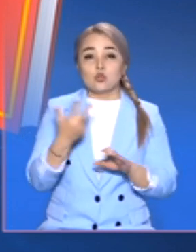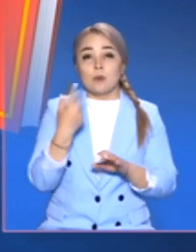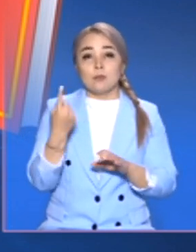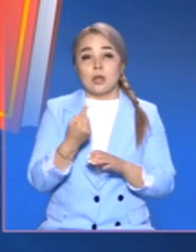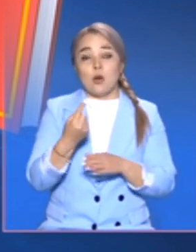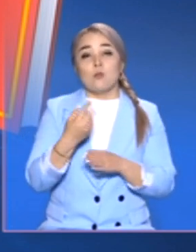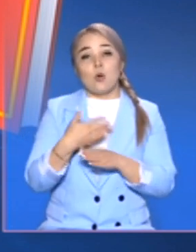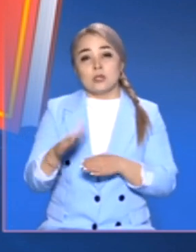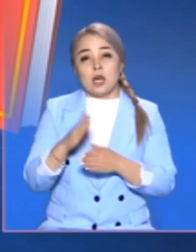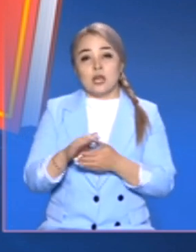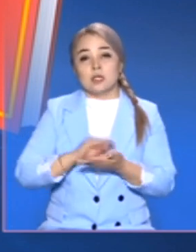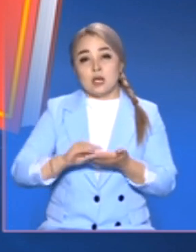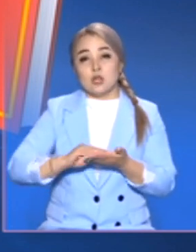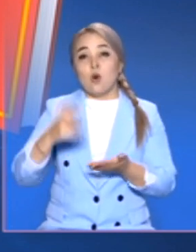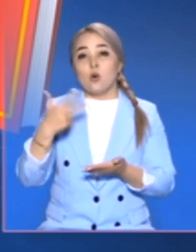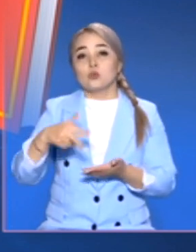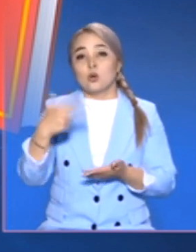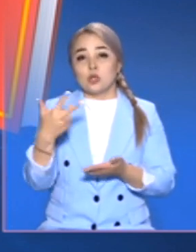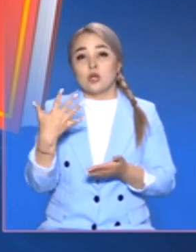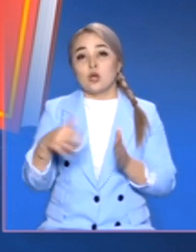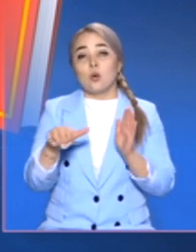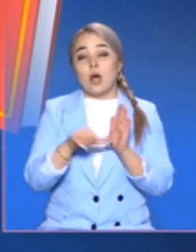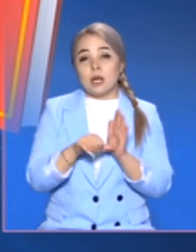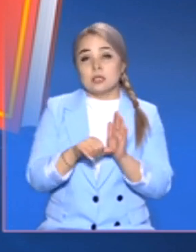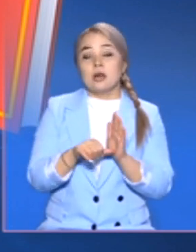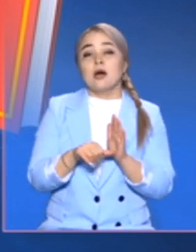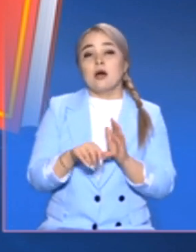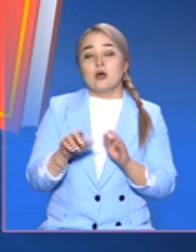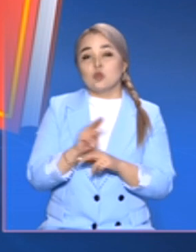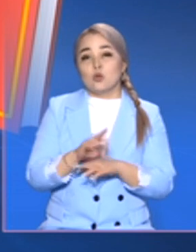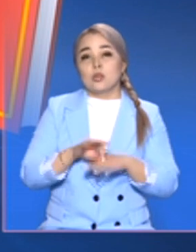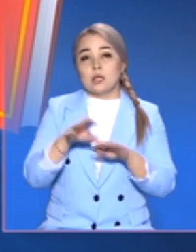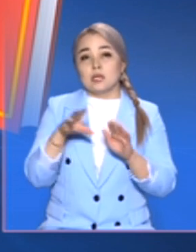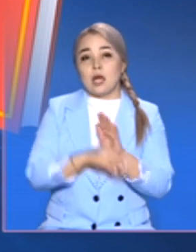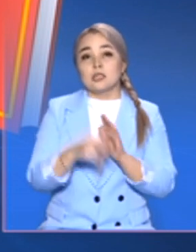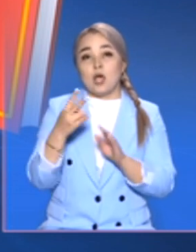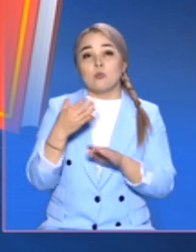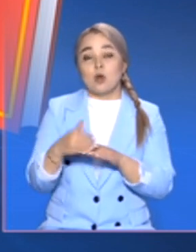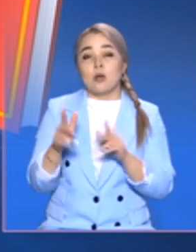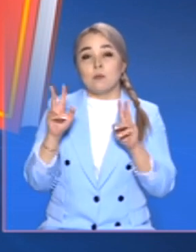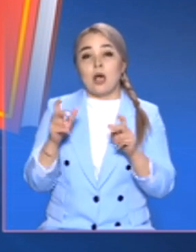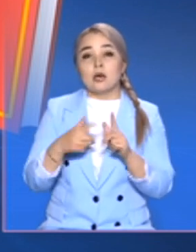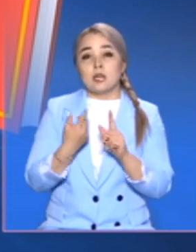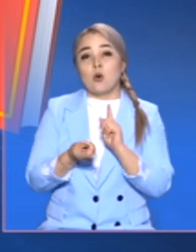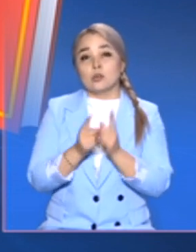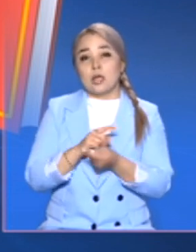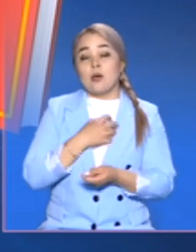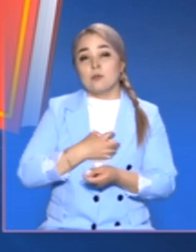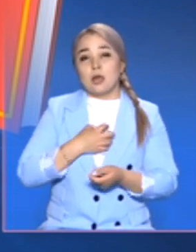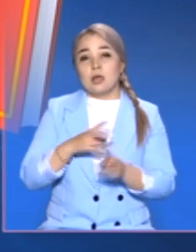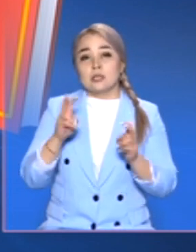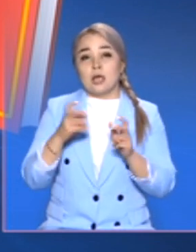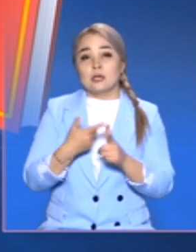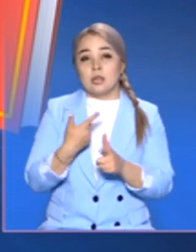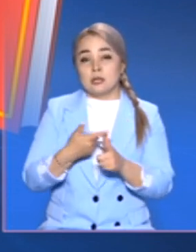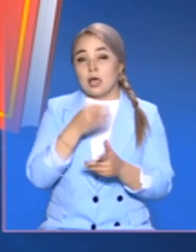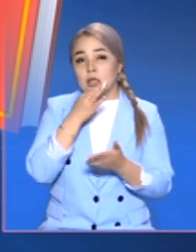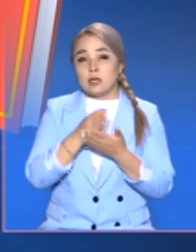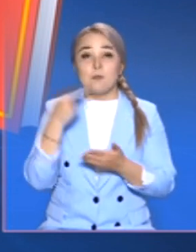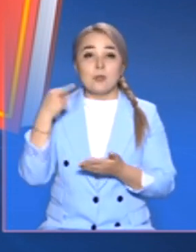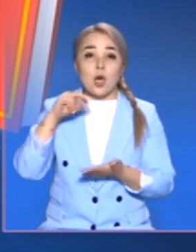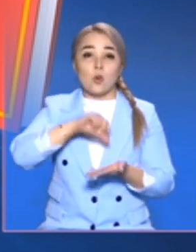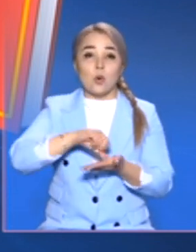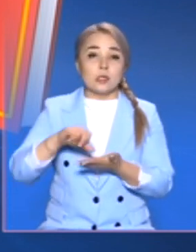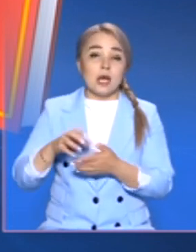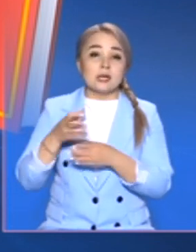қайта жазылады. 33 бапқа 56 түзету енгізіледі. 2 бөлімнің атауы өзгереді. Негізгі өзгерістер мыналар. Президенттің